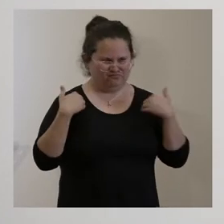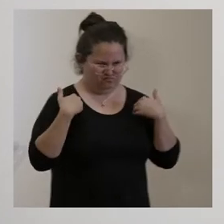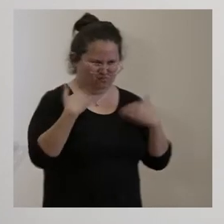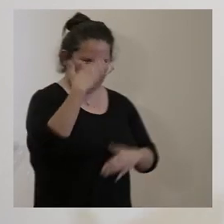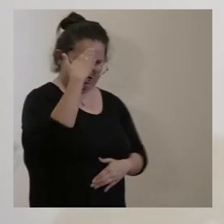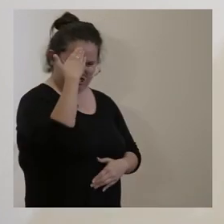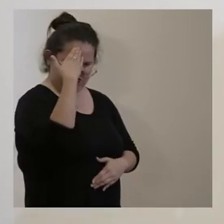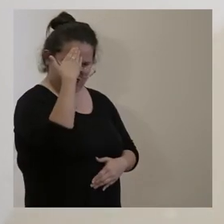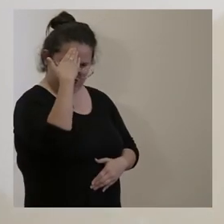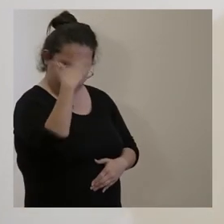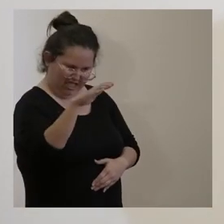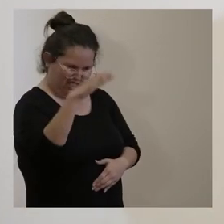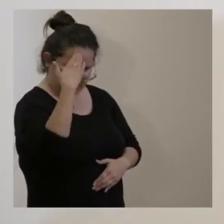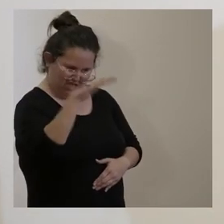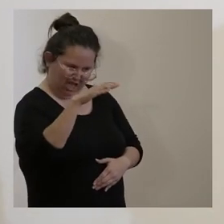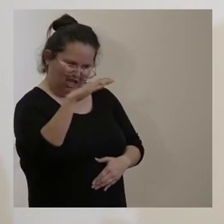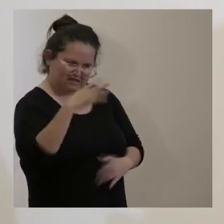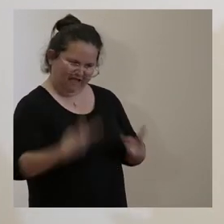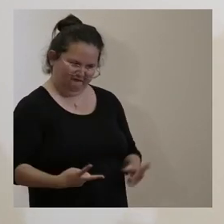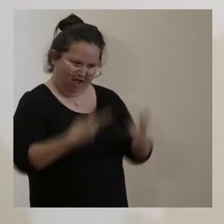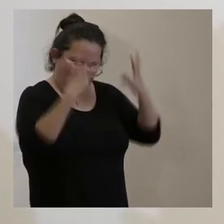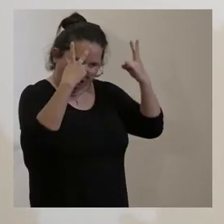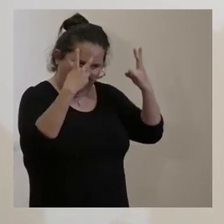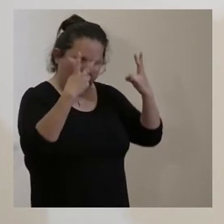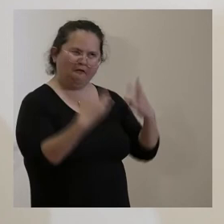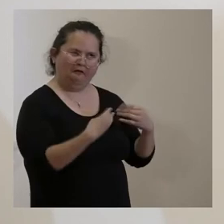pèse. Et il a raison.